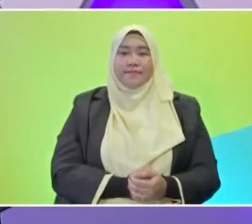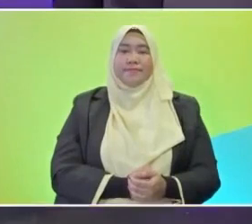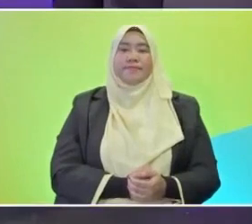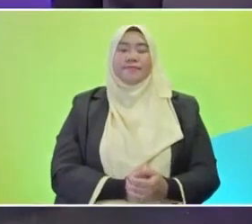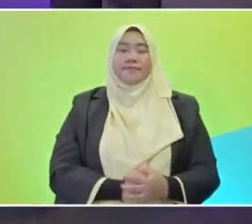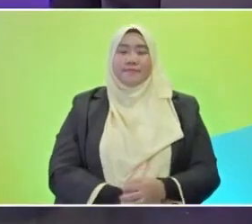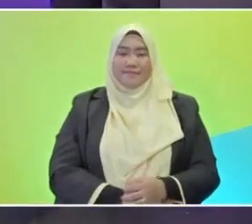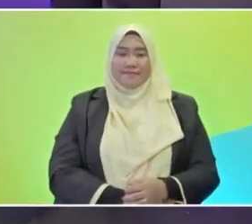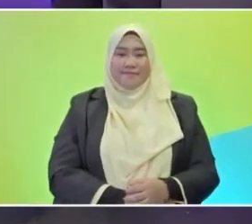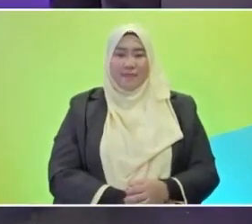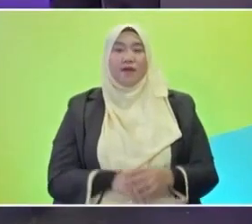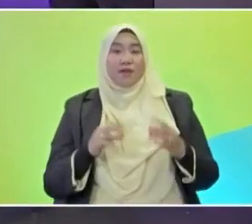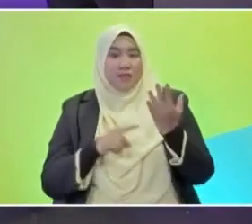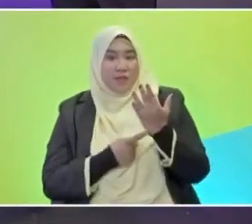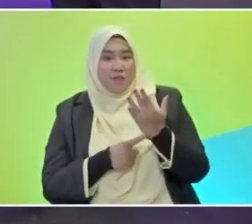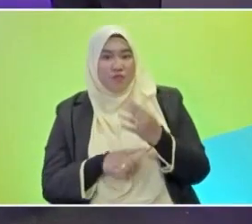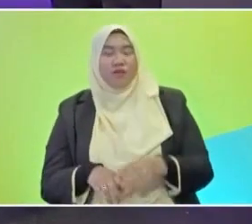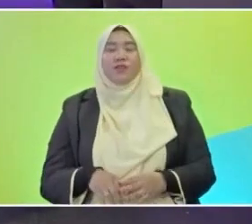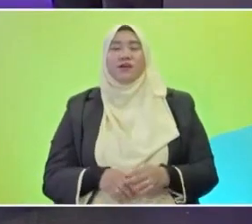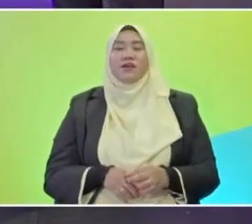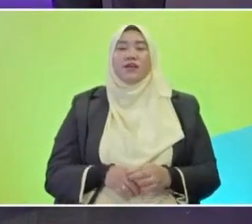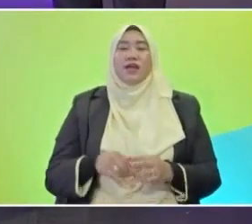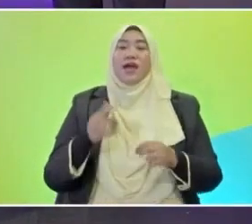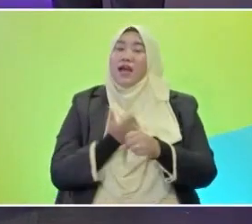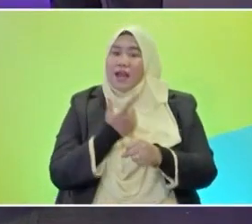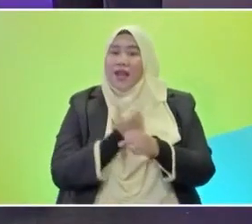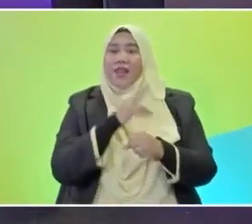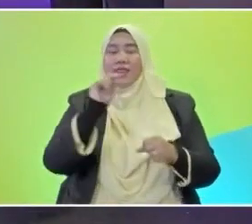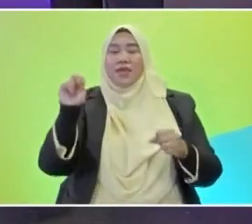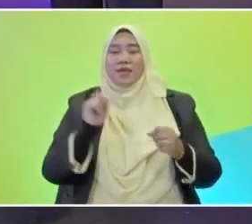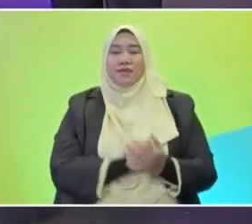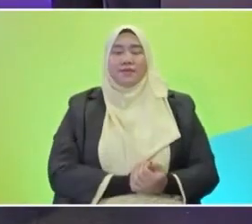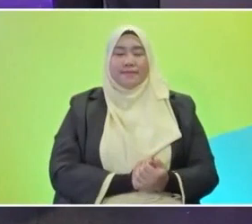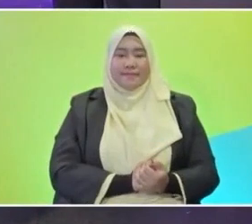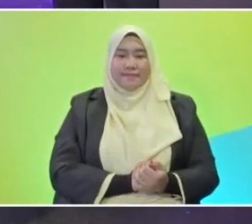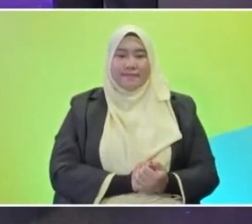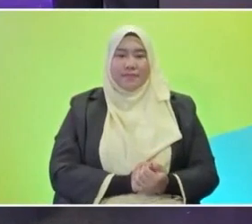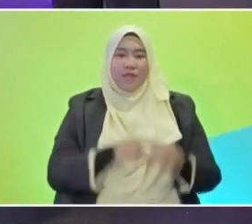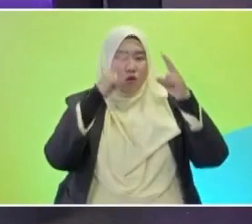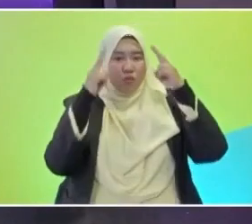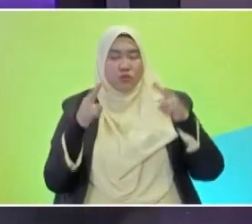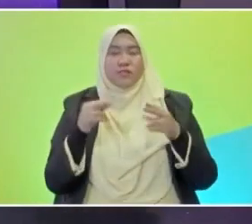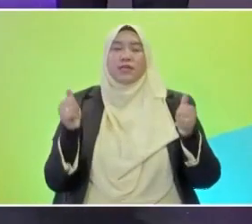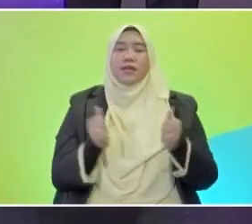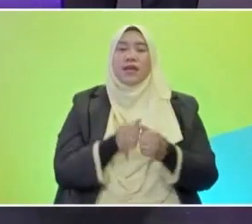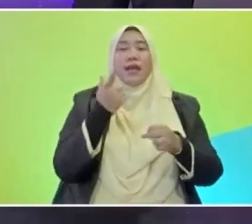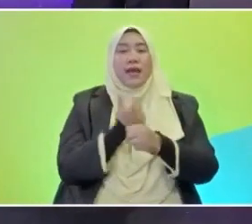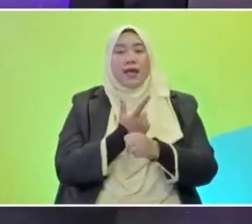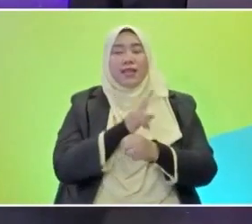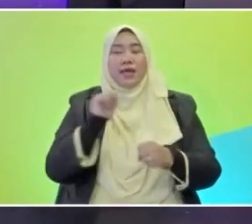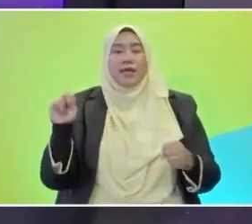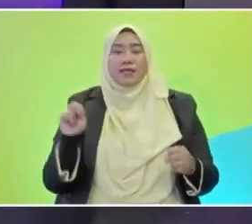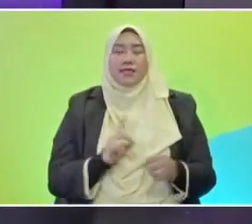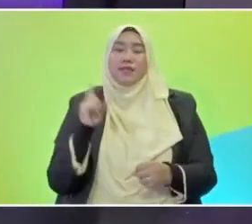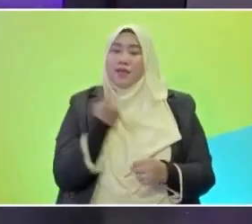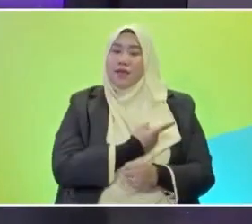latihanlah dan tak tahu apa jawaban jadi kita akan uji mereka dengan latihan baik kita akan bagi